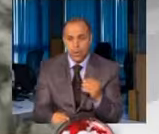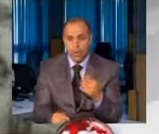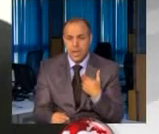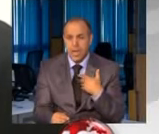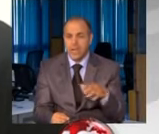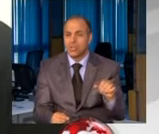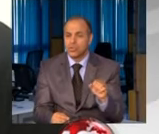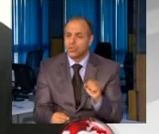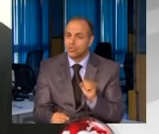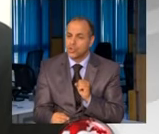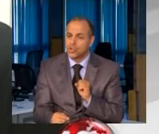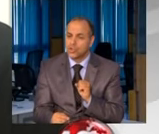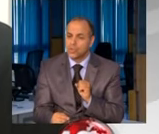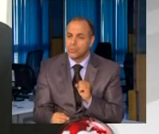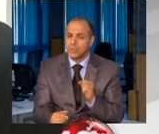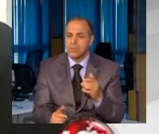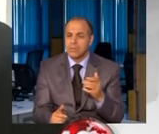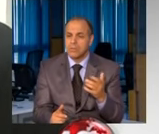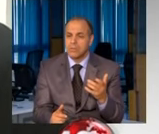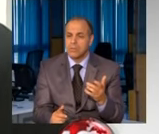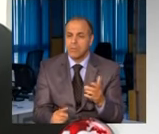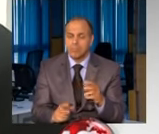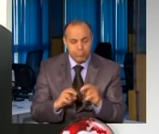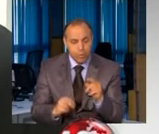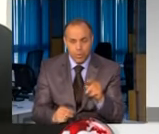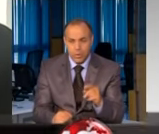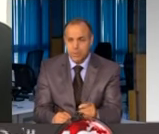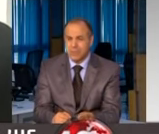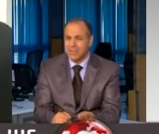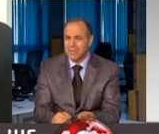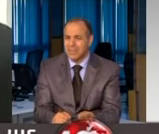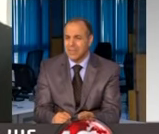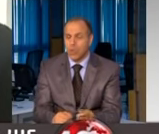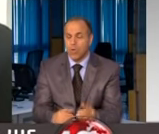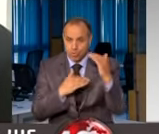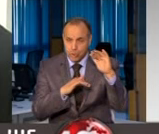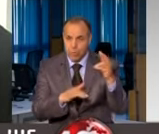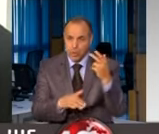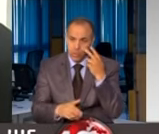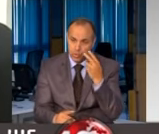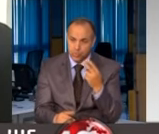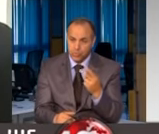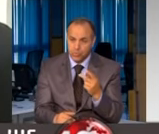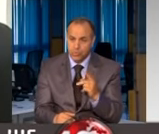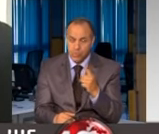الـ في الـ في الصباغيات ونجيبوا في الفراخ باثمان باهظه من الدول الاجنبيه يلزمنا مفرخه